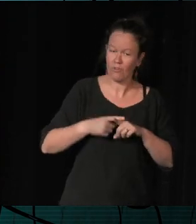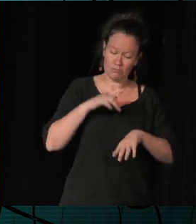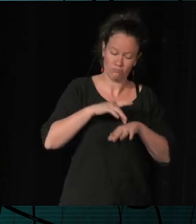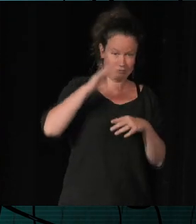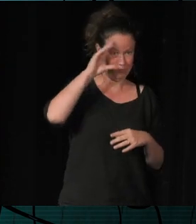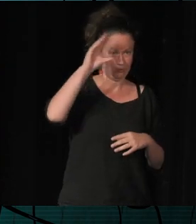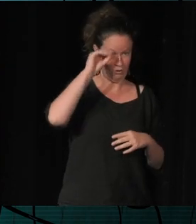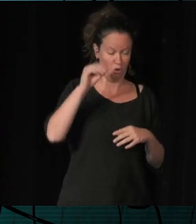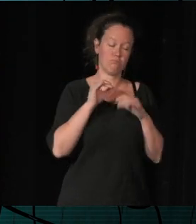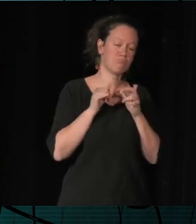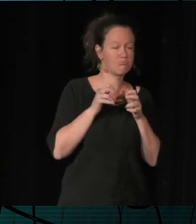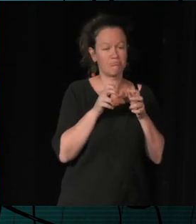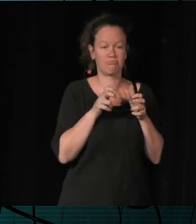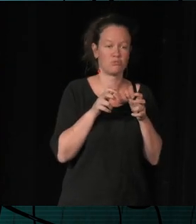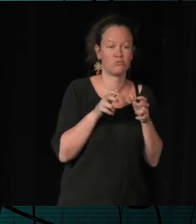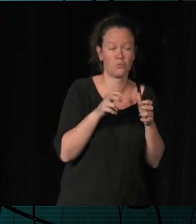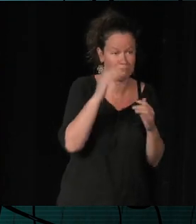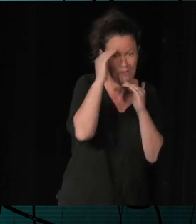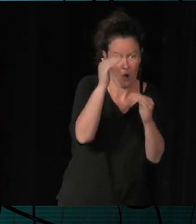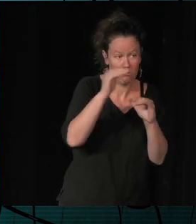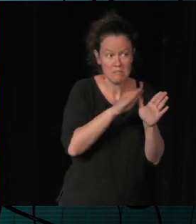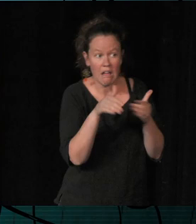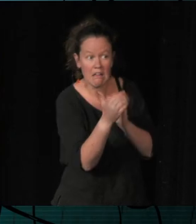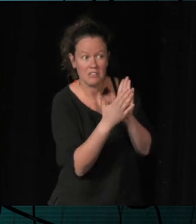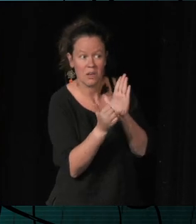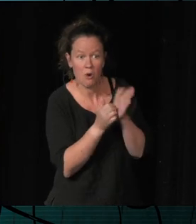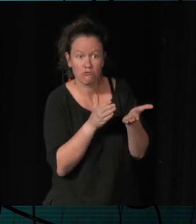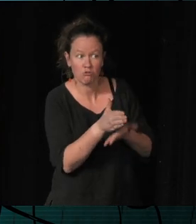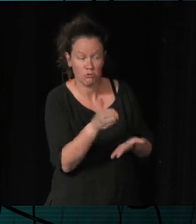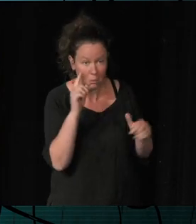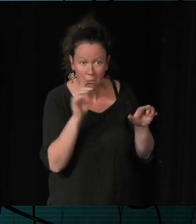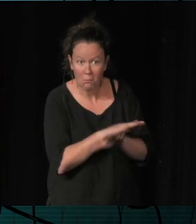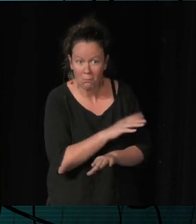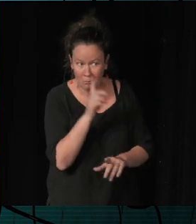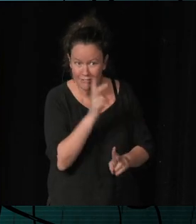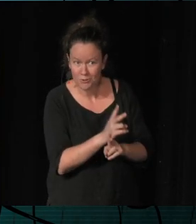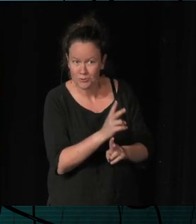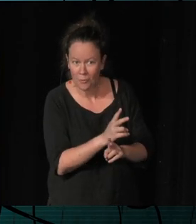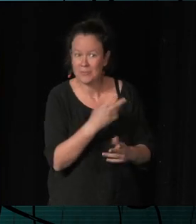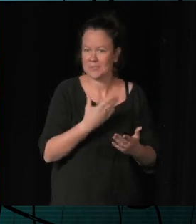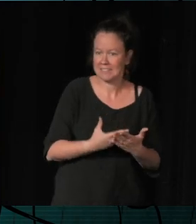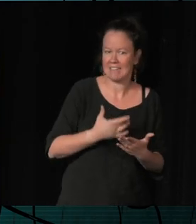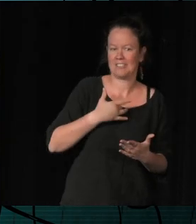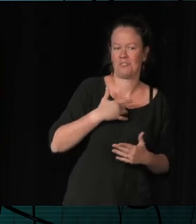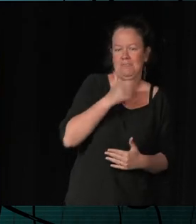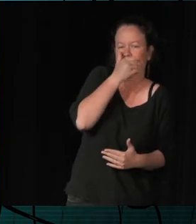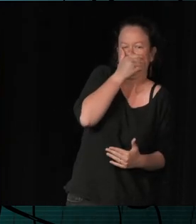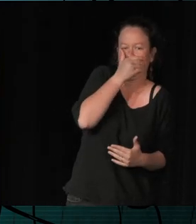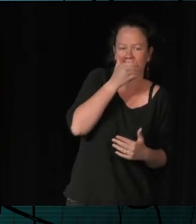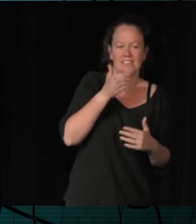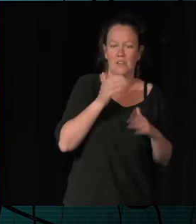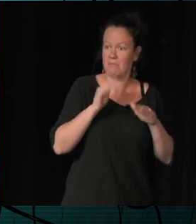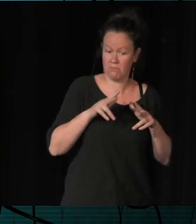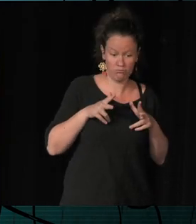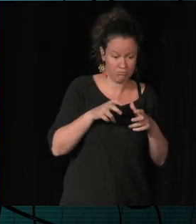lire voir la notion, toute la symbolique qu'il y avait derrière. Et c'est ça qui est intéressant dans Silent Hill, c'est que c'est un jeu qui tient sur ses deux pattes sans les interprétations